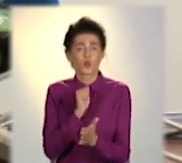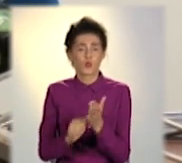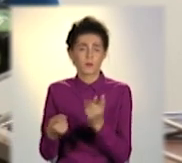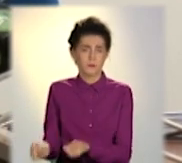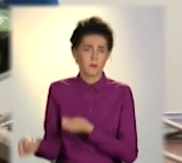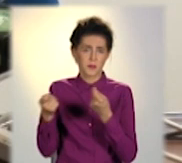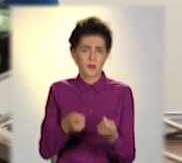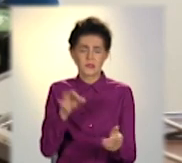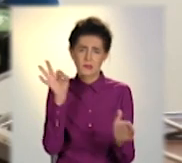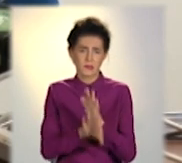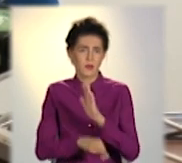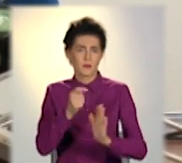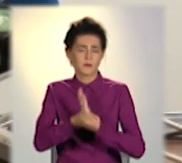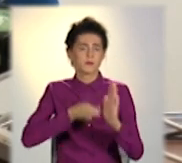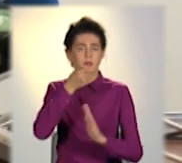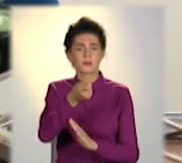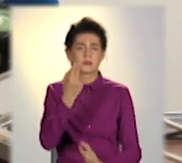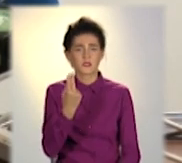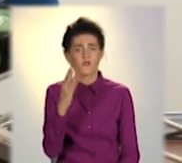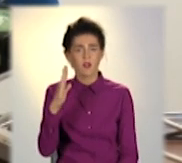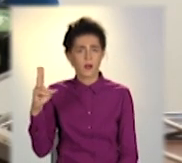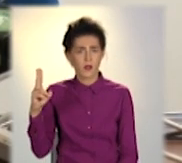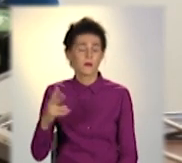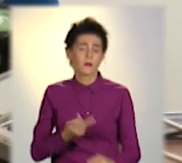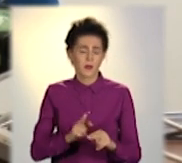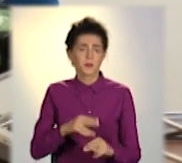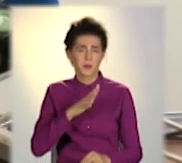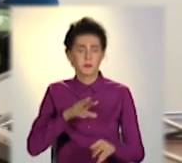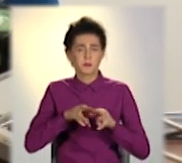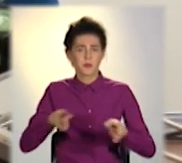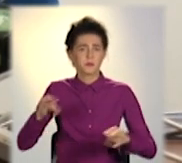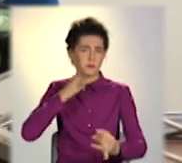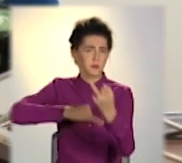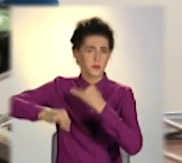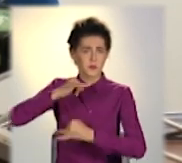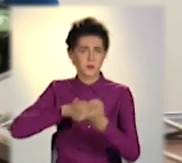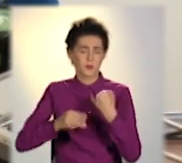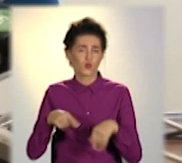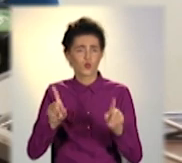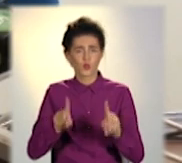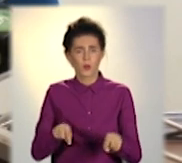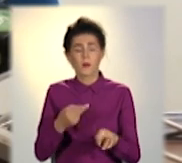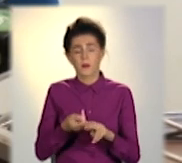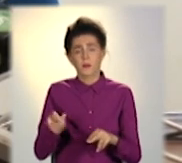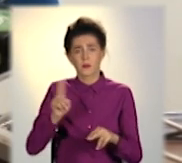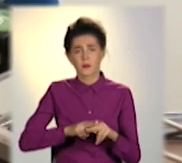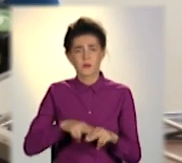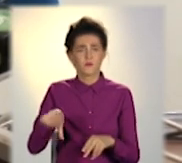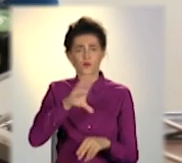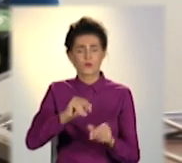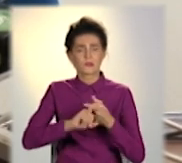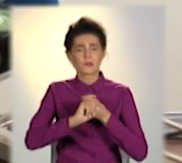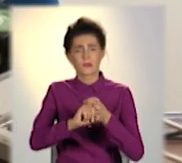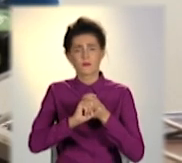ми одразу будемо подавати в ЦВК, і про це проговорювали з президентом так само. Так що все